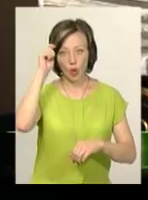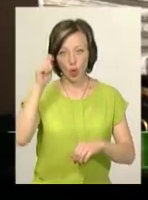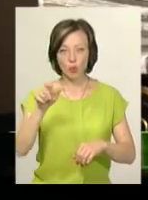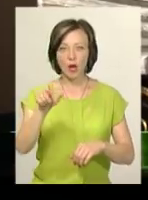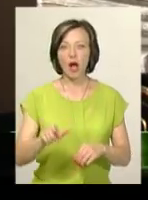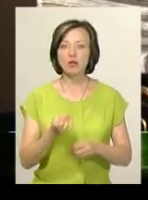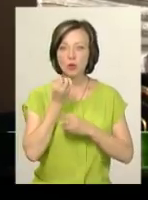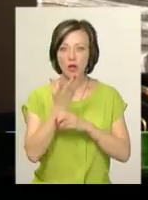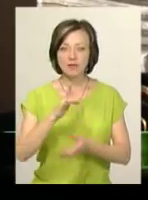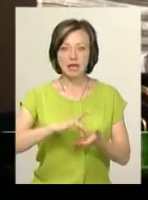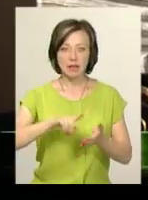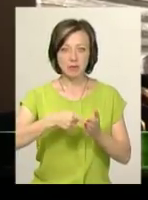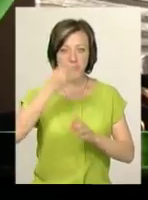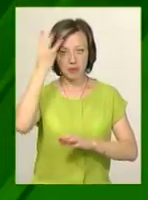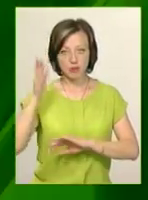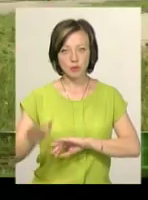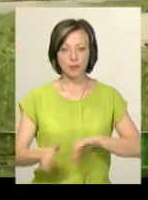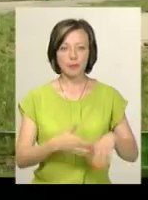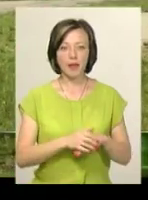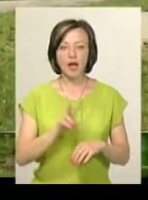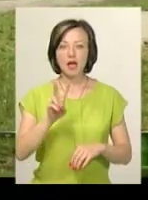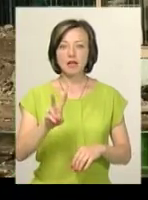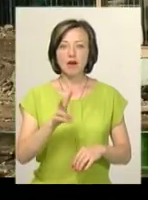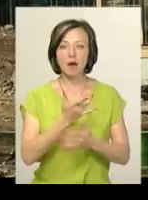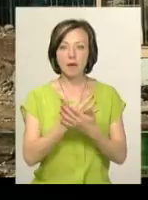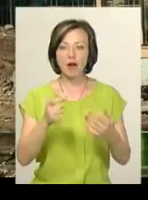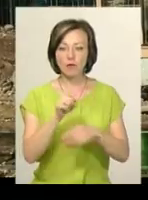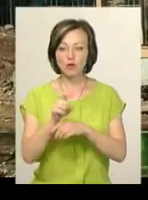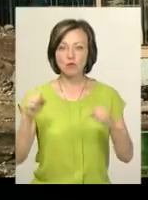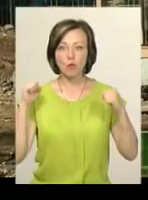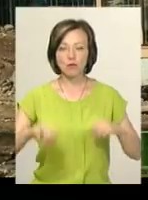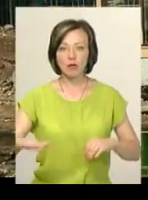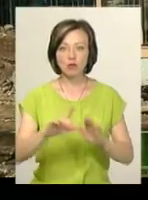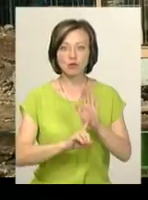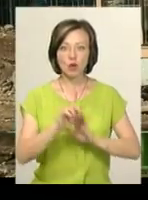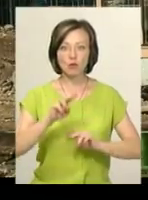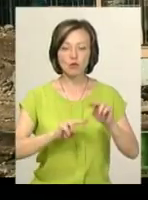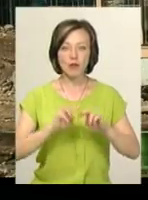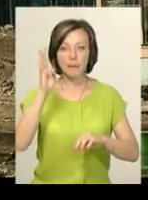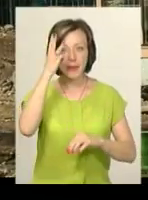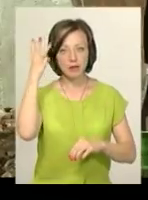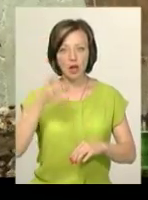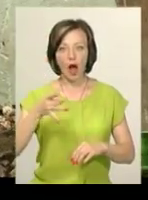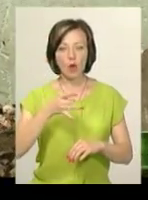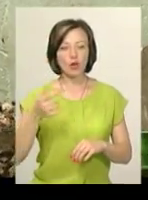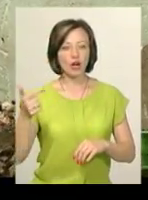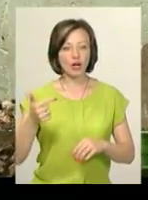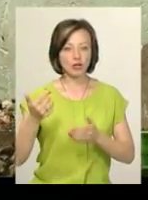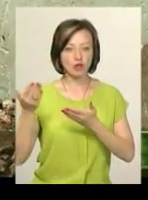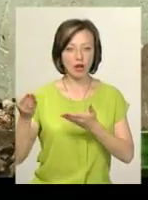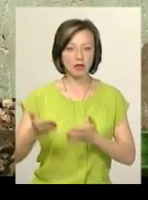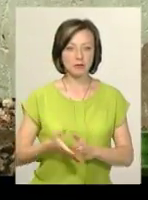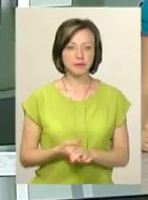може з'явитися у центрі Хмельницького. Два багатофункціональних спортмайданчики почали будувати у Хмельницькому мікрорайоні Гречани.